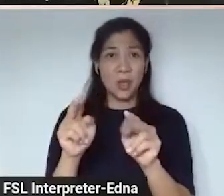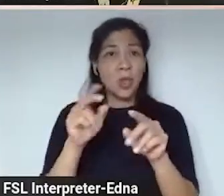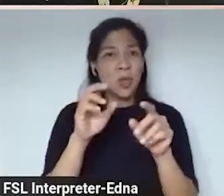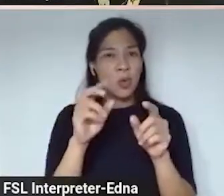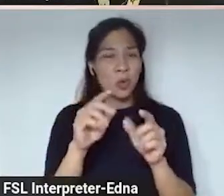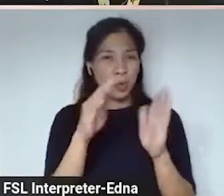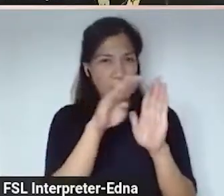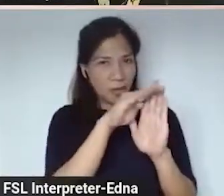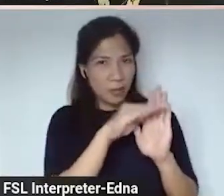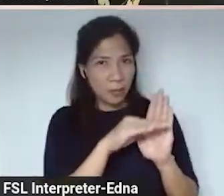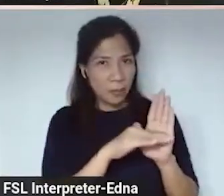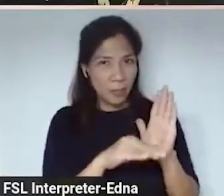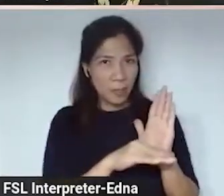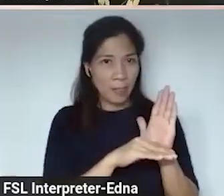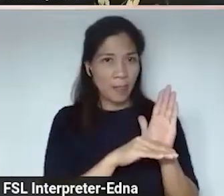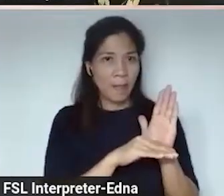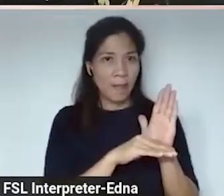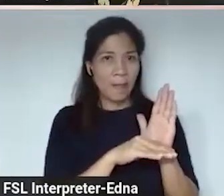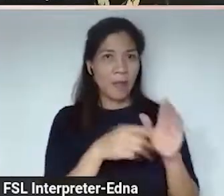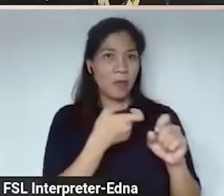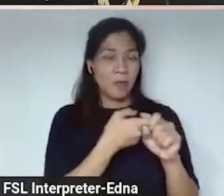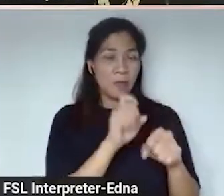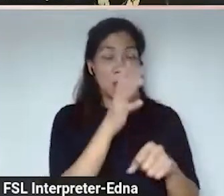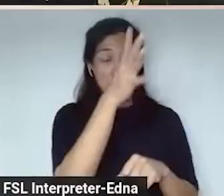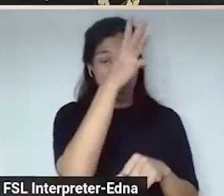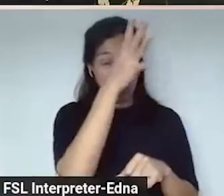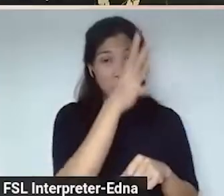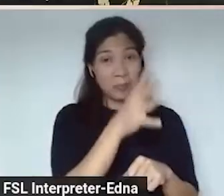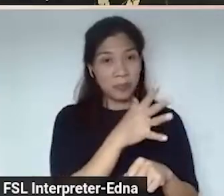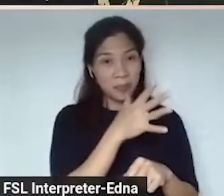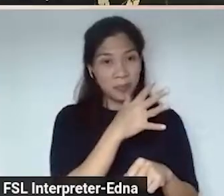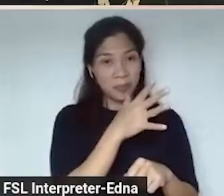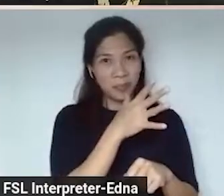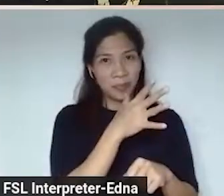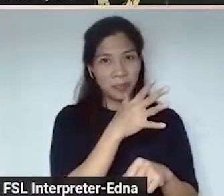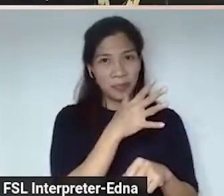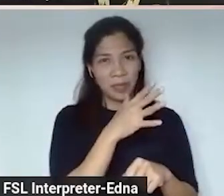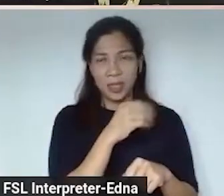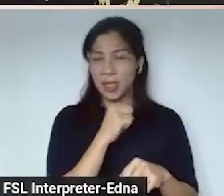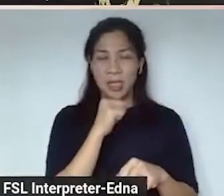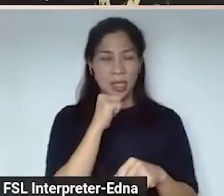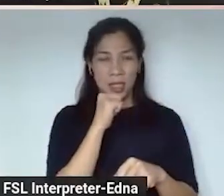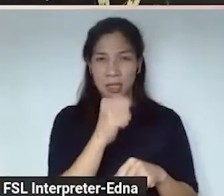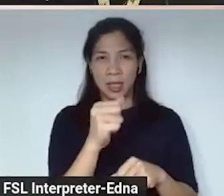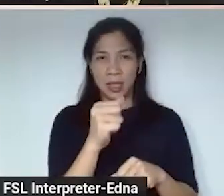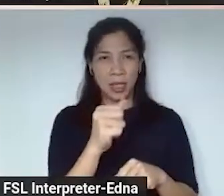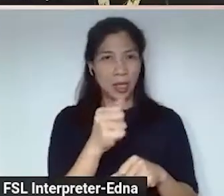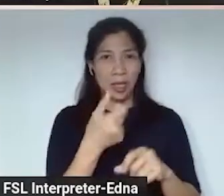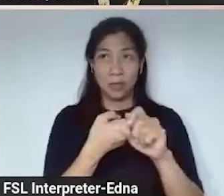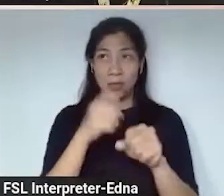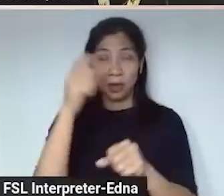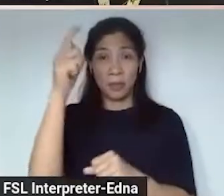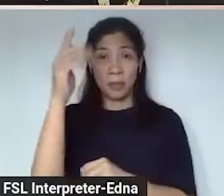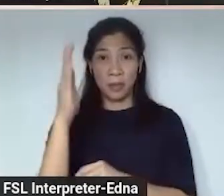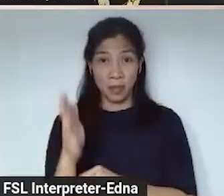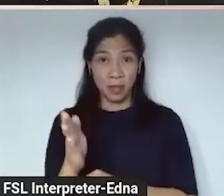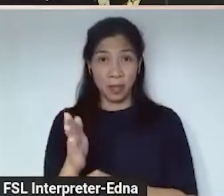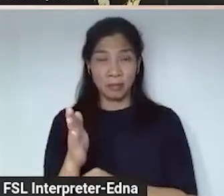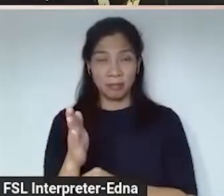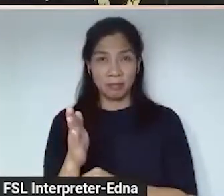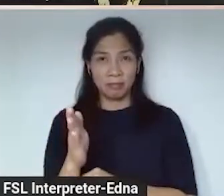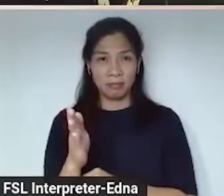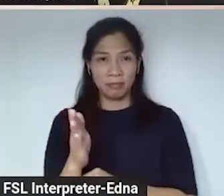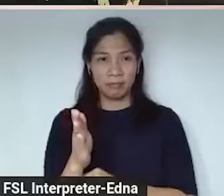simula sa kanyang magulang at sa kanya na hindi po ito ha galing sa ating Panginoong Diyos. At saka by the way, Mon, I remember, 'di ba